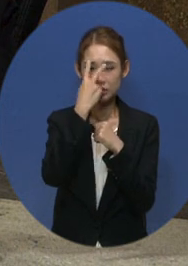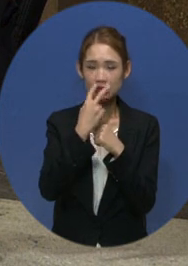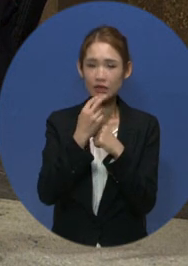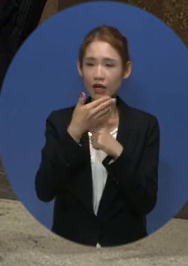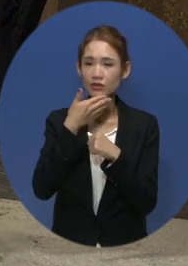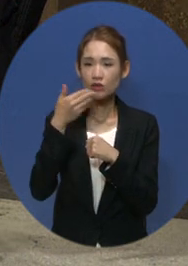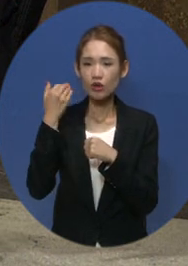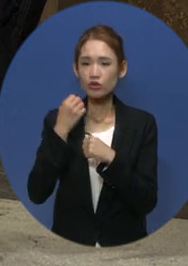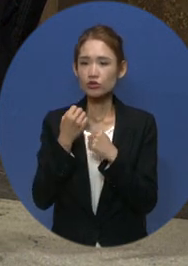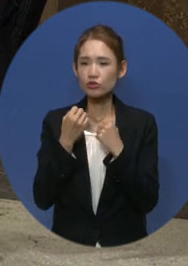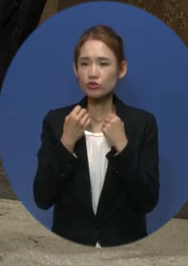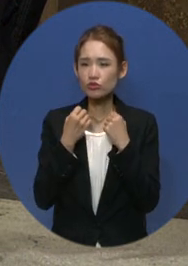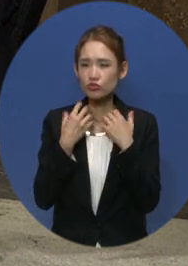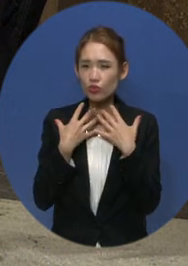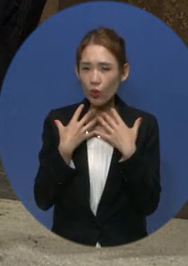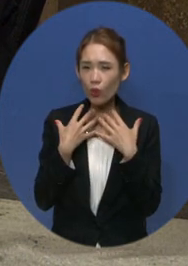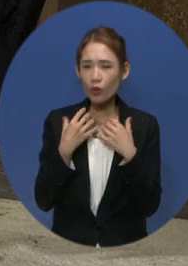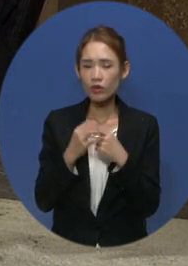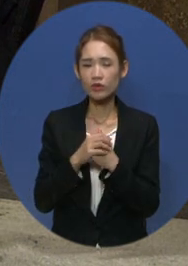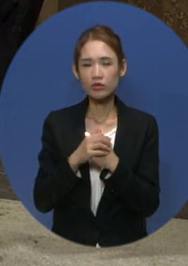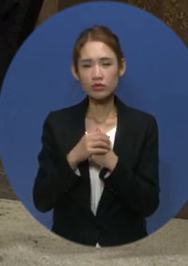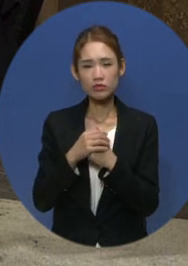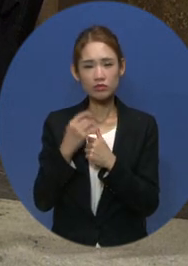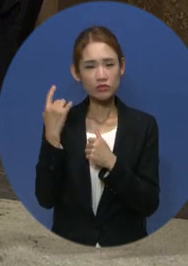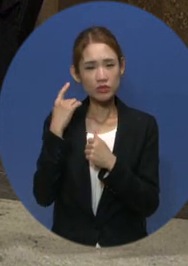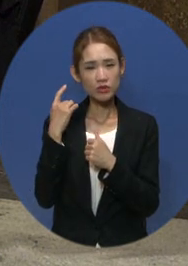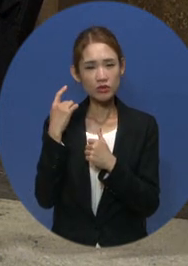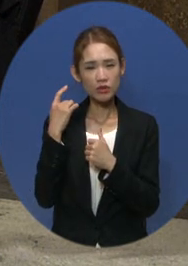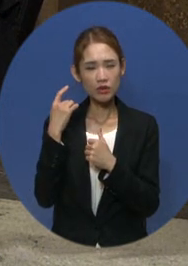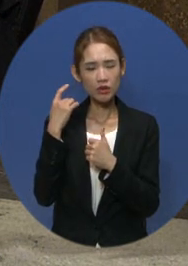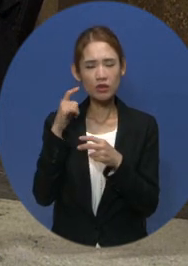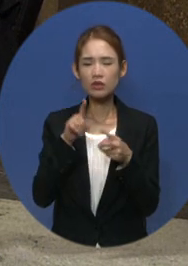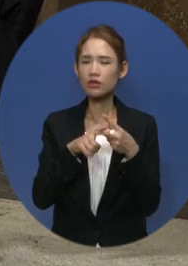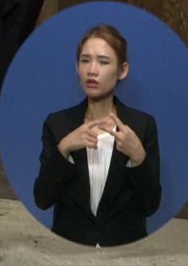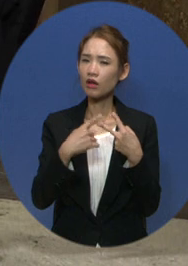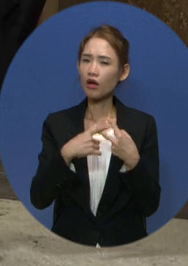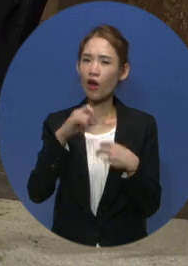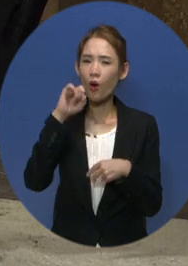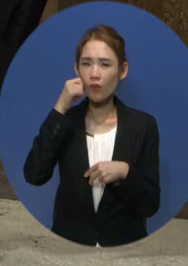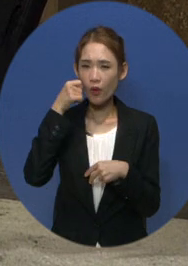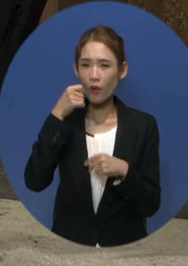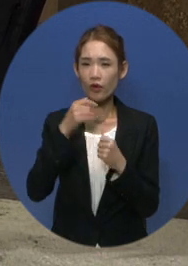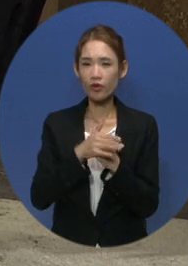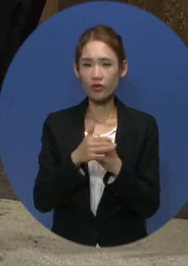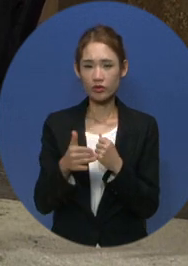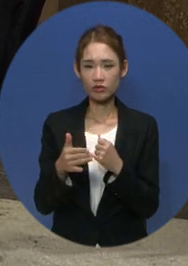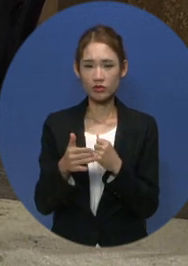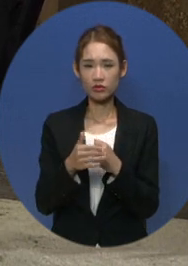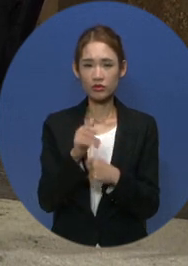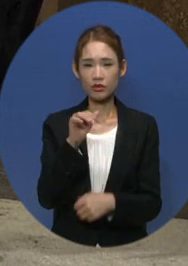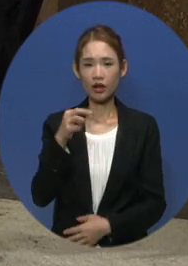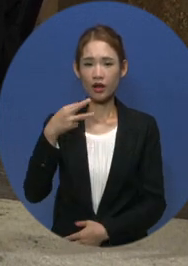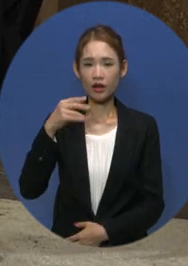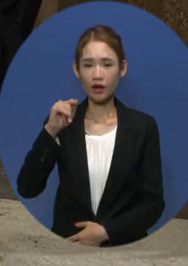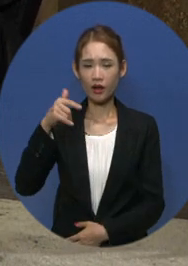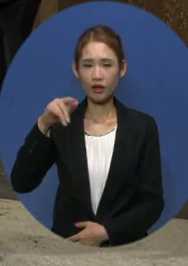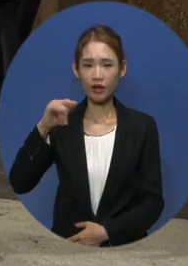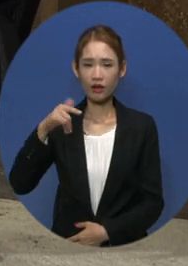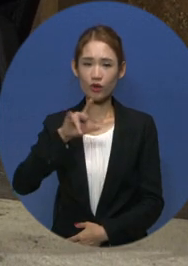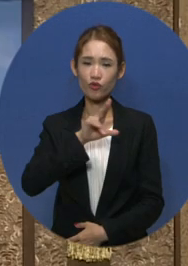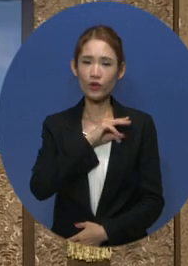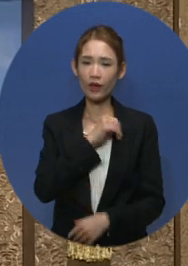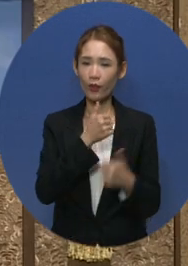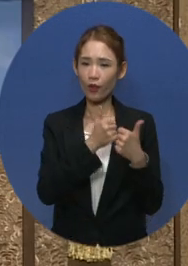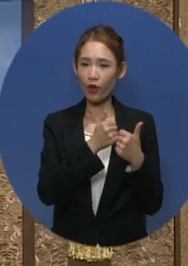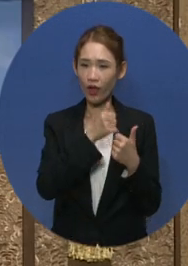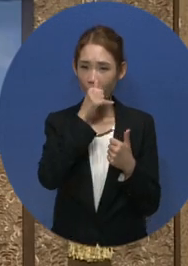청각이 중복된 그런 개념에 장애로 잘 못 받아들일 것 같다. 그래서 저희가 이제 헬렌 켈러 위원회가 있어요. 한국 헬렌 켈러